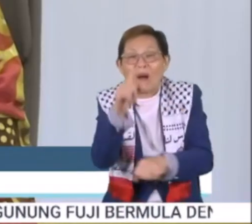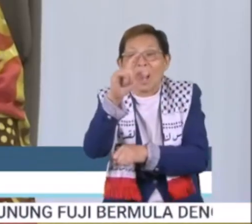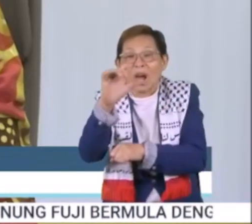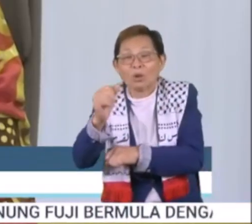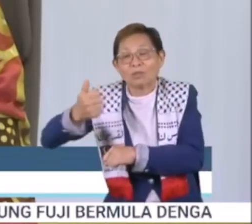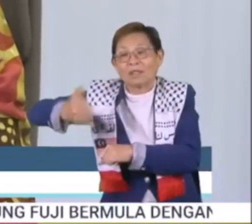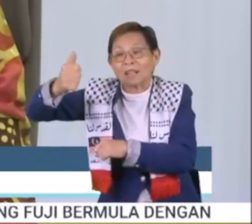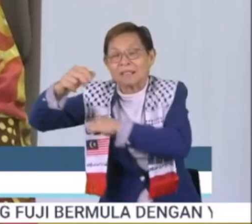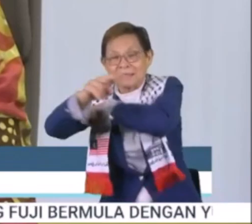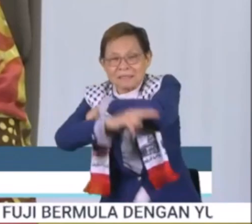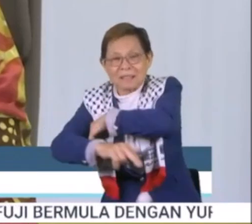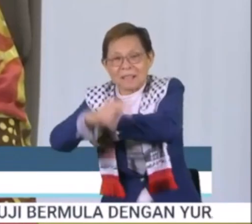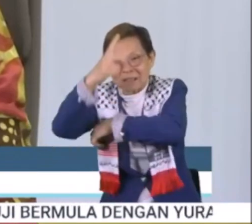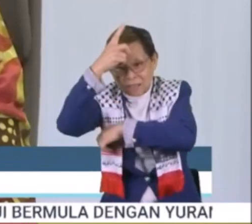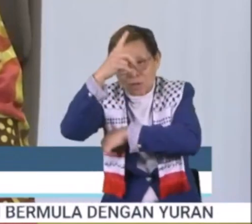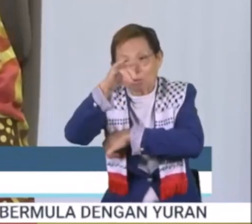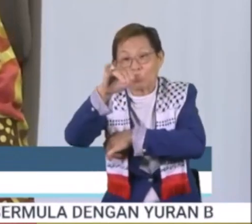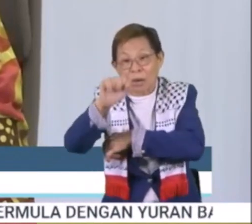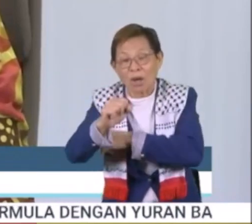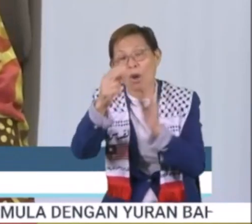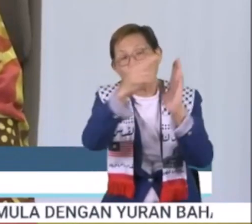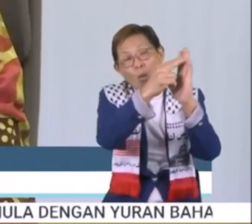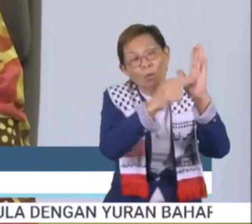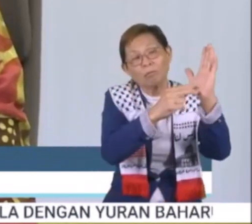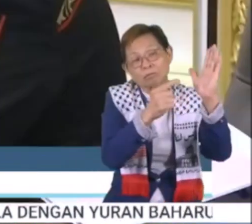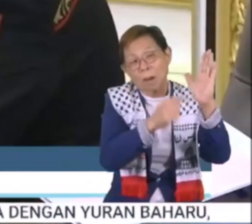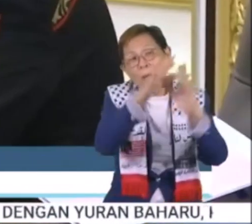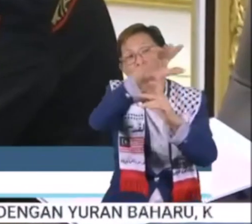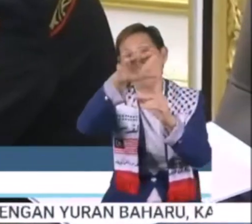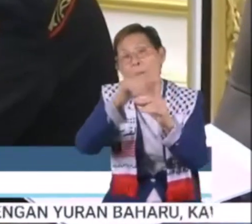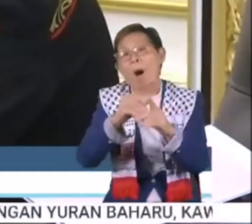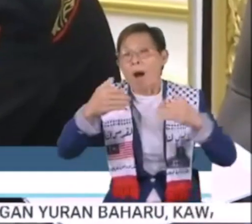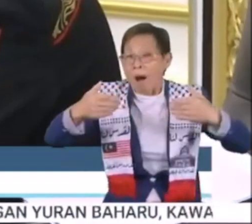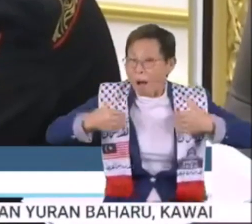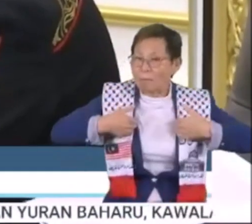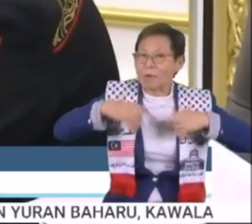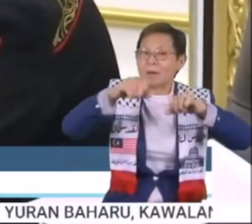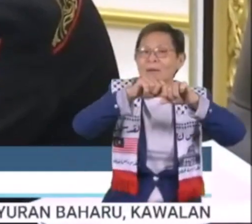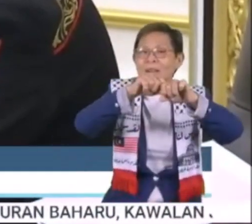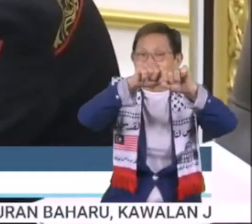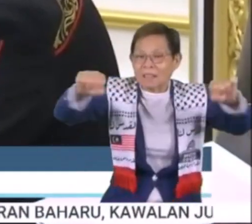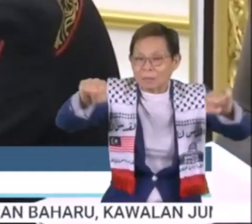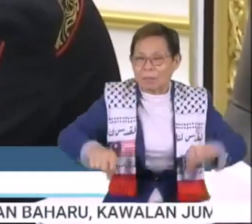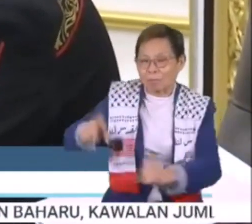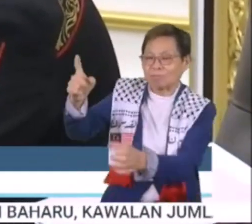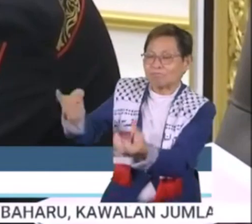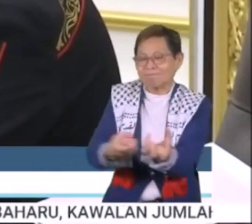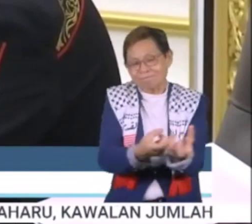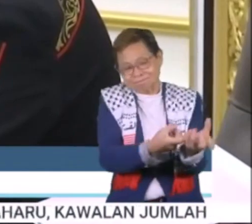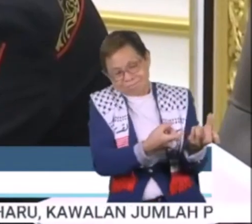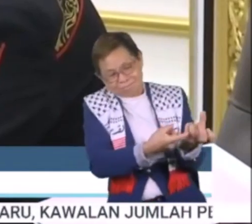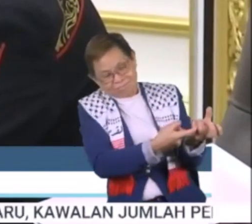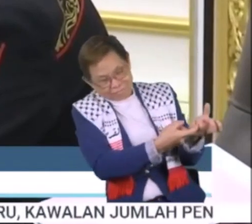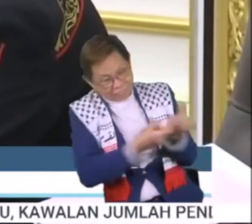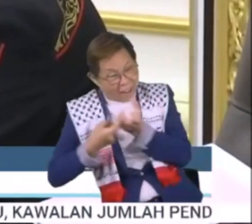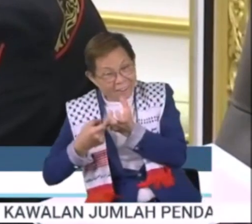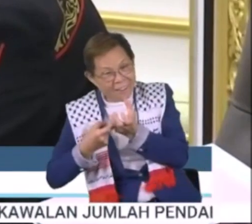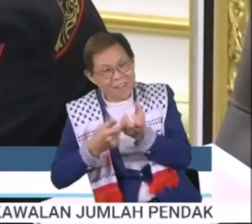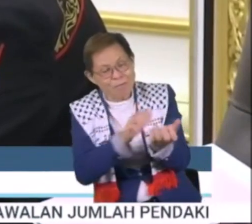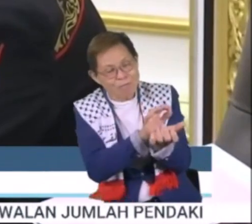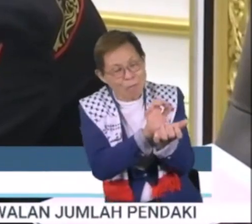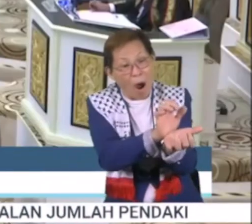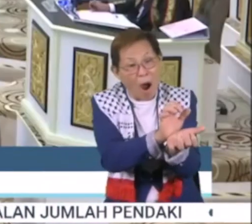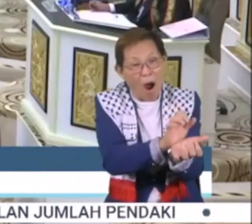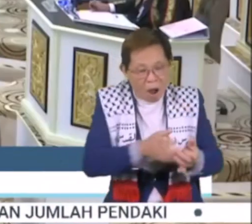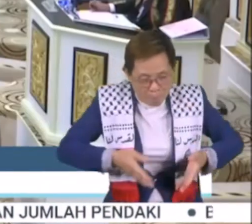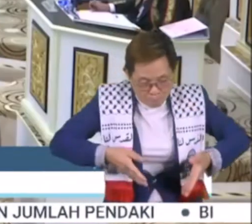Exco Kanan Negeri Dato' Rais Yassin berkata undang-undang berkenaan merangkumi pewujudan stesen penarik beca, laluan yang akan digunakan bagi